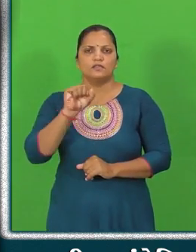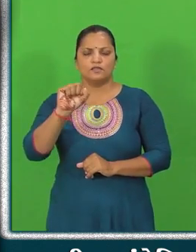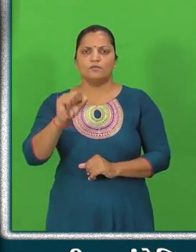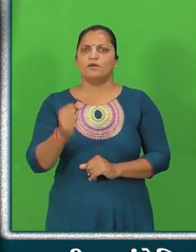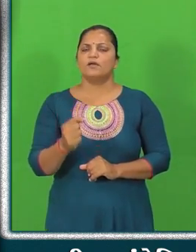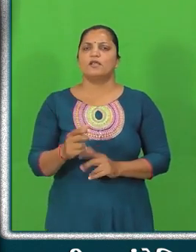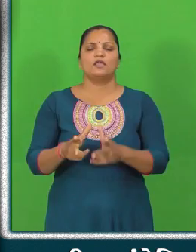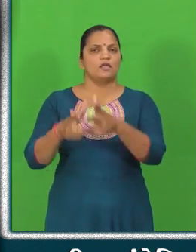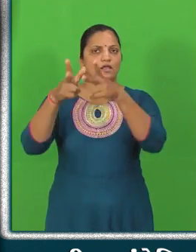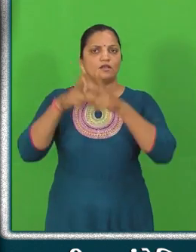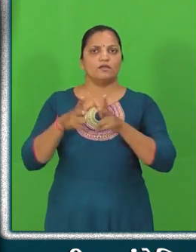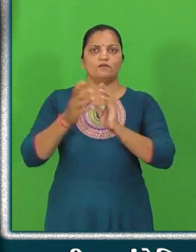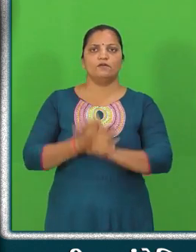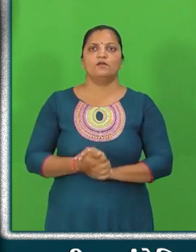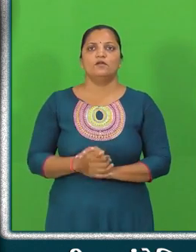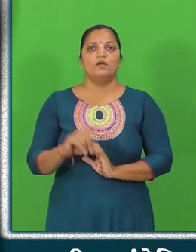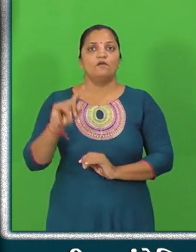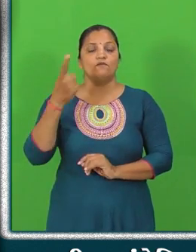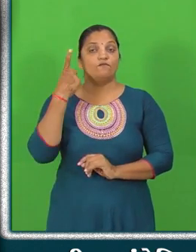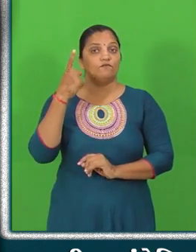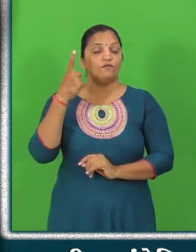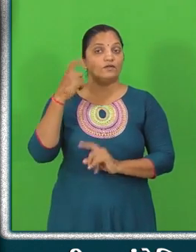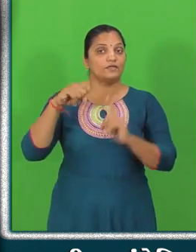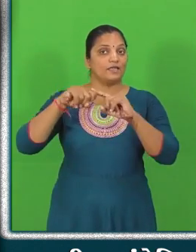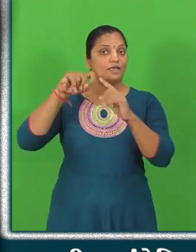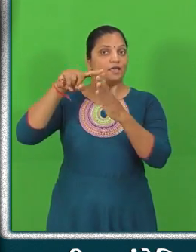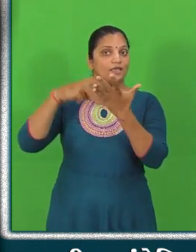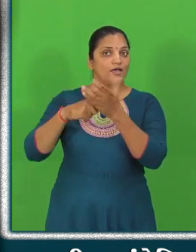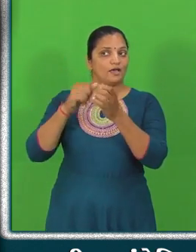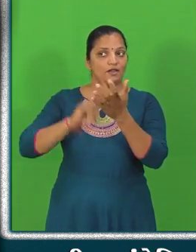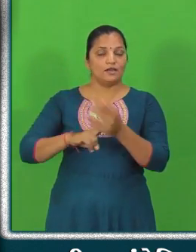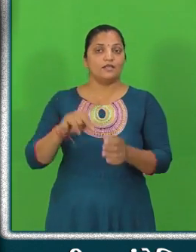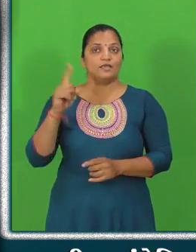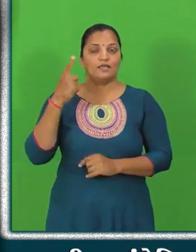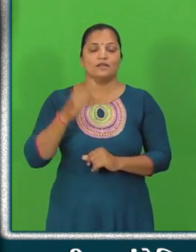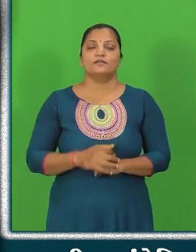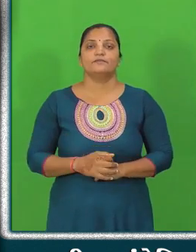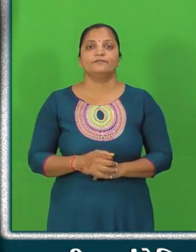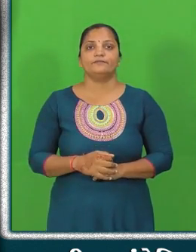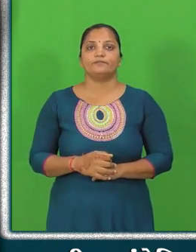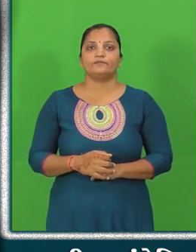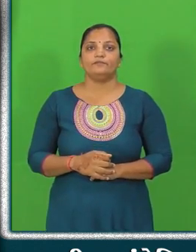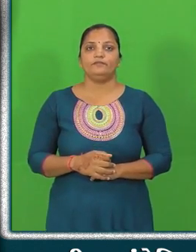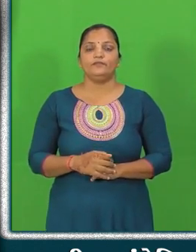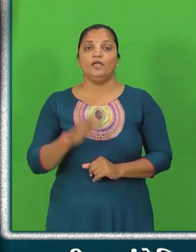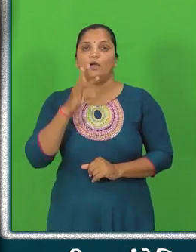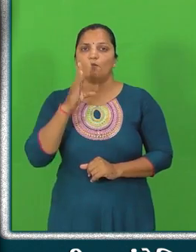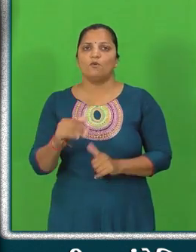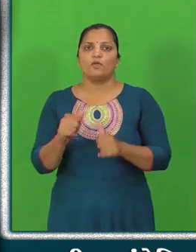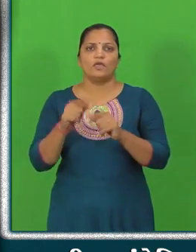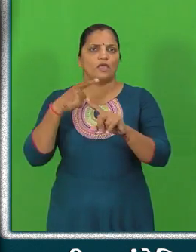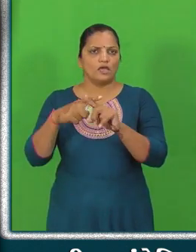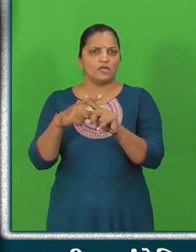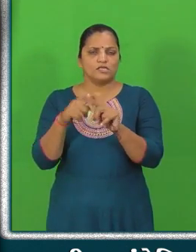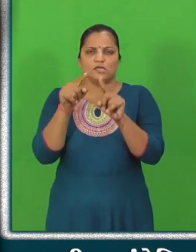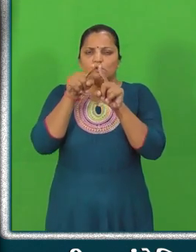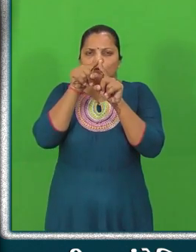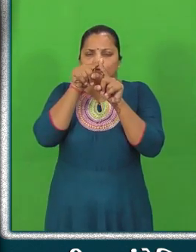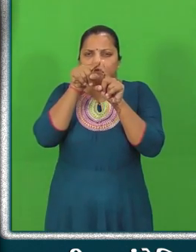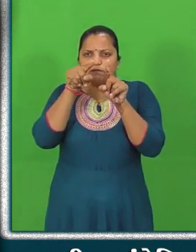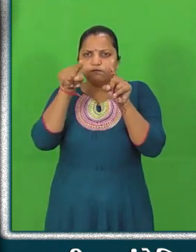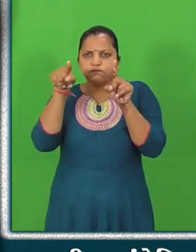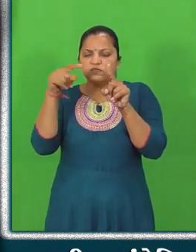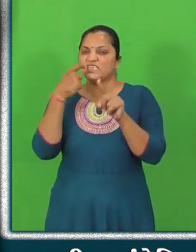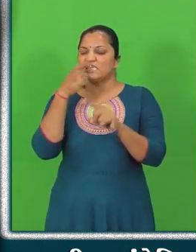તમારે કહેવાનું છે કિરણ, પહેલું સ્ટેપ આપણે પહેલું કિરણ જોયું હતું કેસ વન, એની અંદર આપણે શું કરતા હતા, મુખ્ય અક્ષને સમાંતર